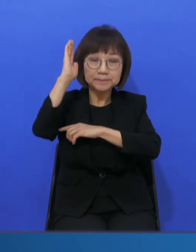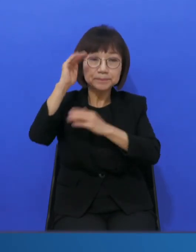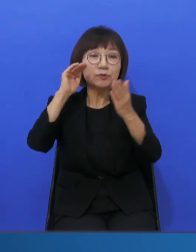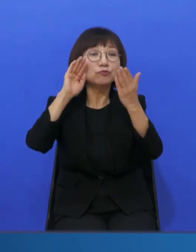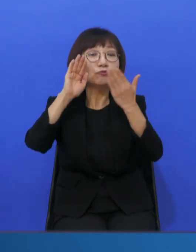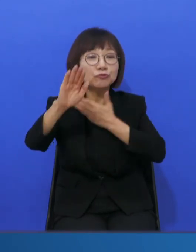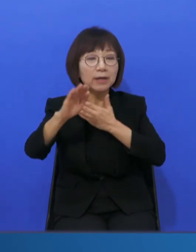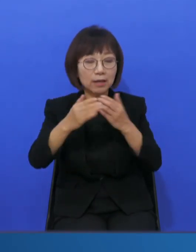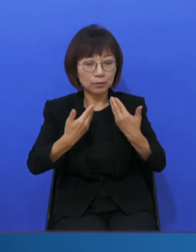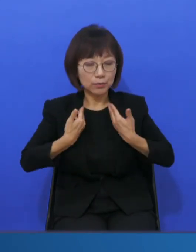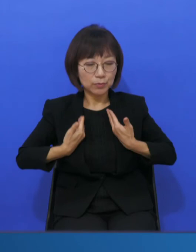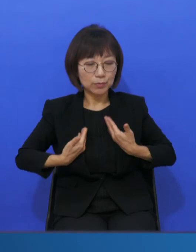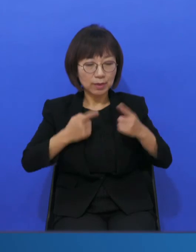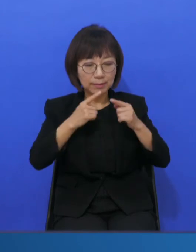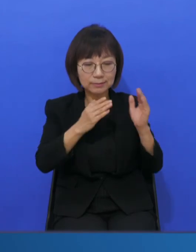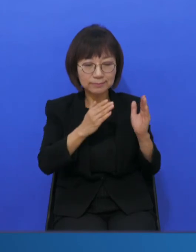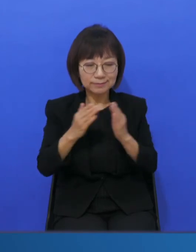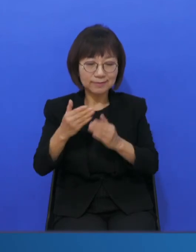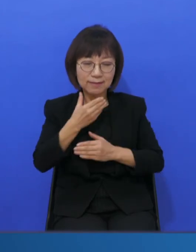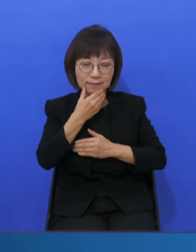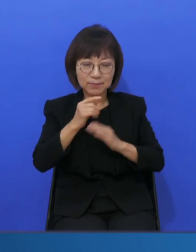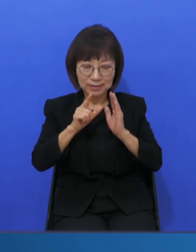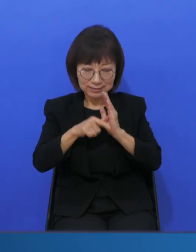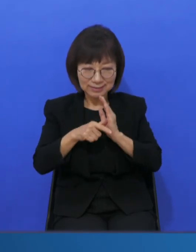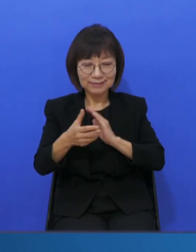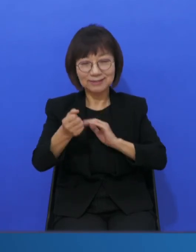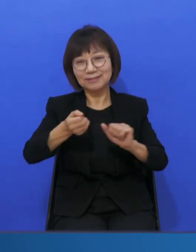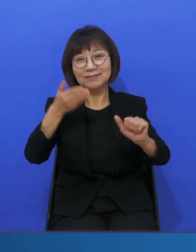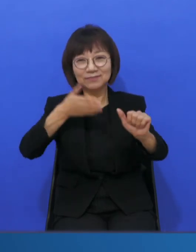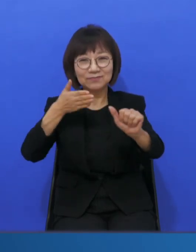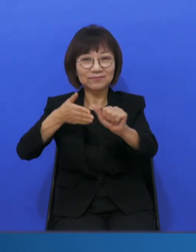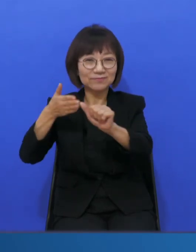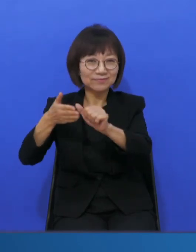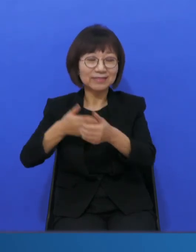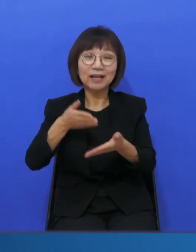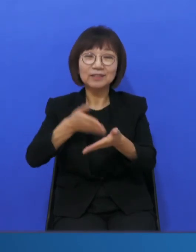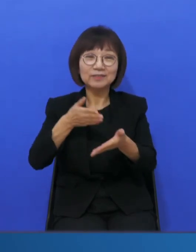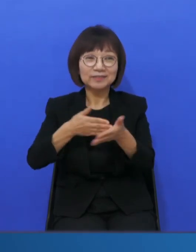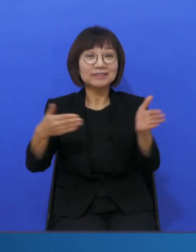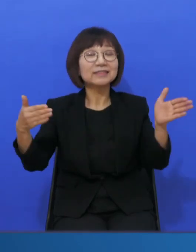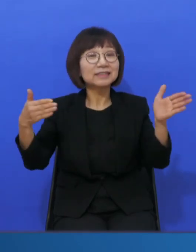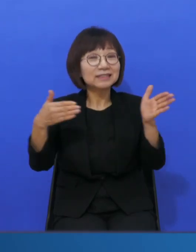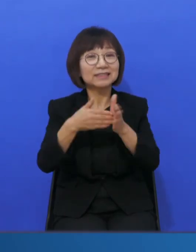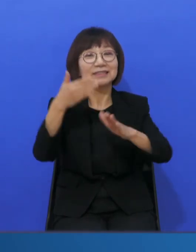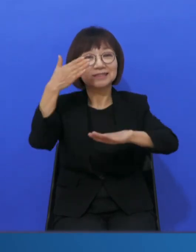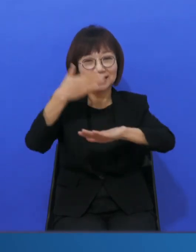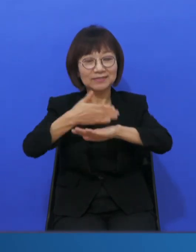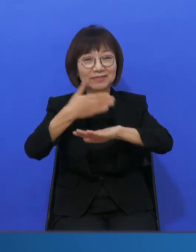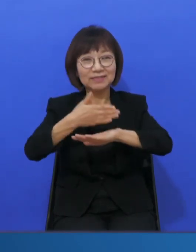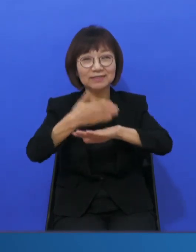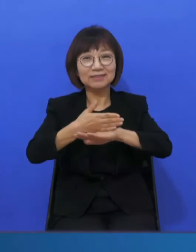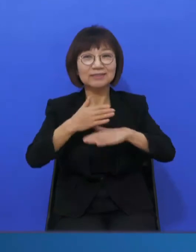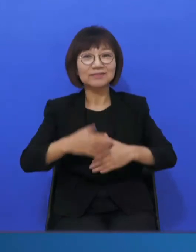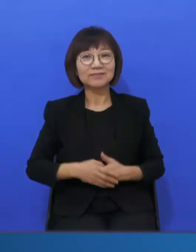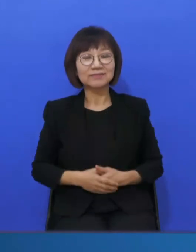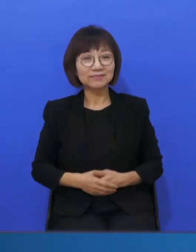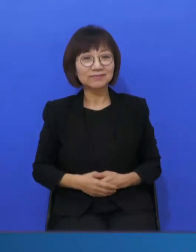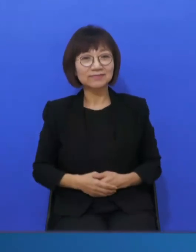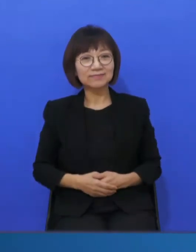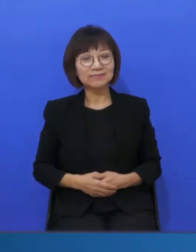조용히 말씀을 정리하는 행복한 시간 누리시기 바랍니다. 뉴스를 마칩니다. 고맙습니다.